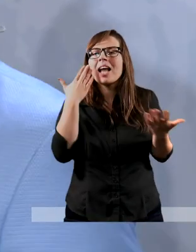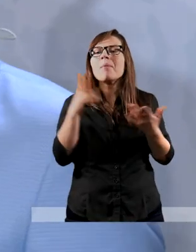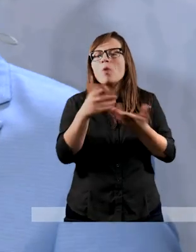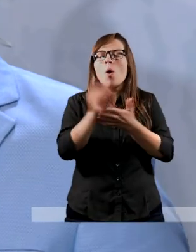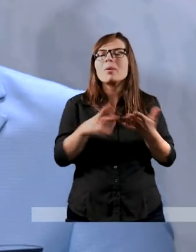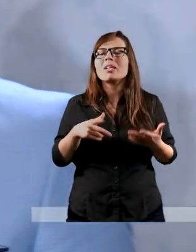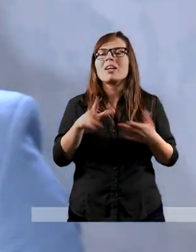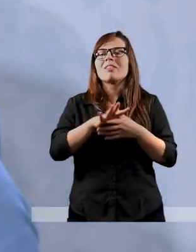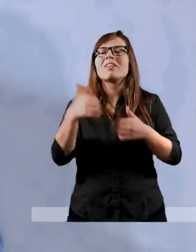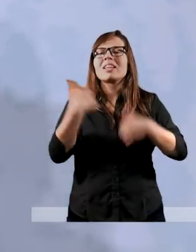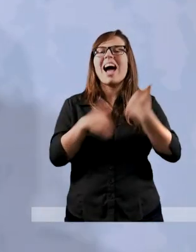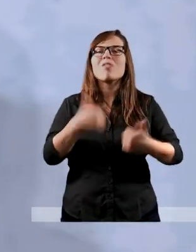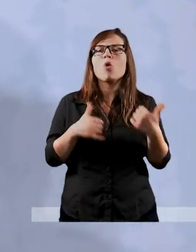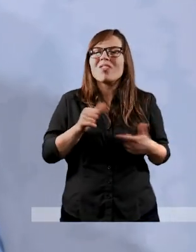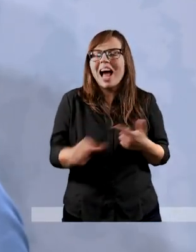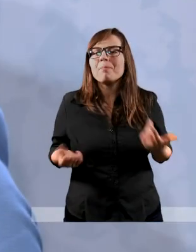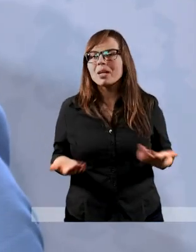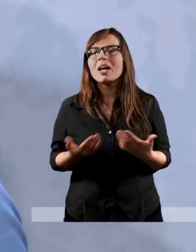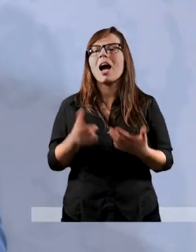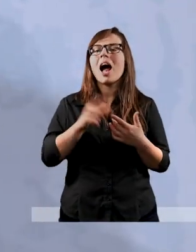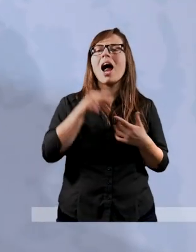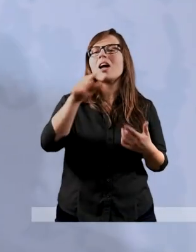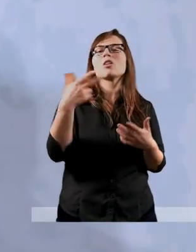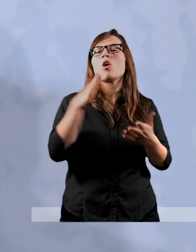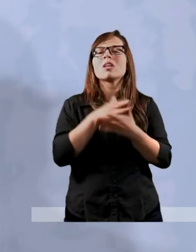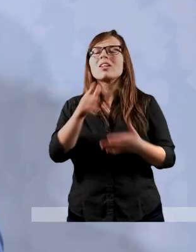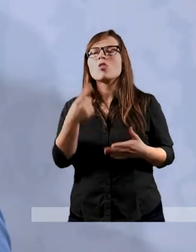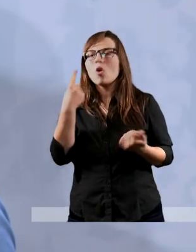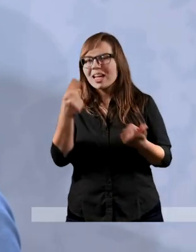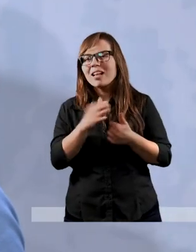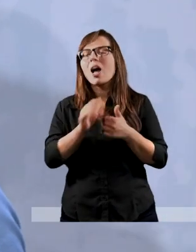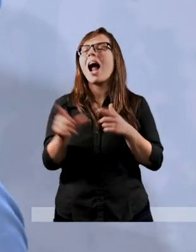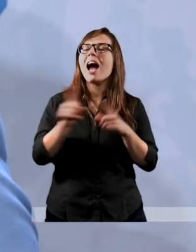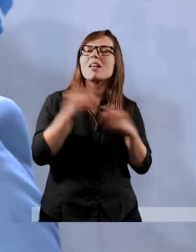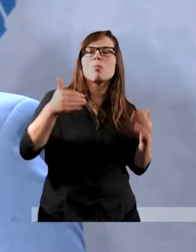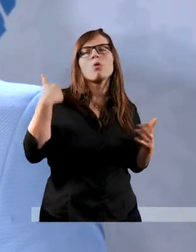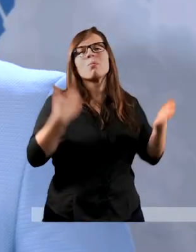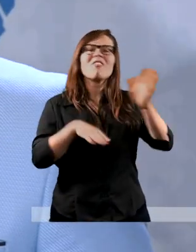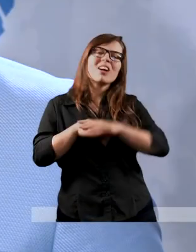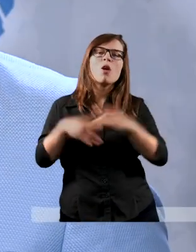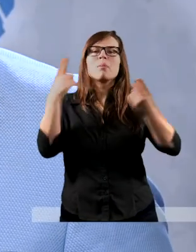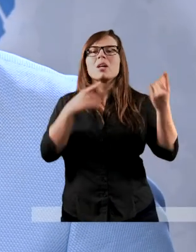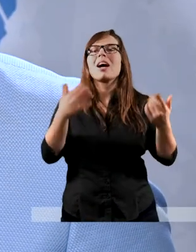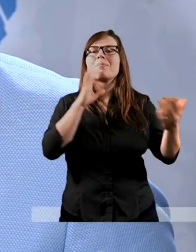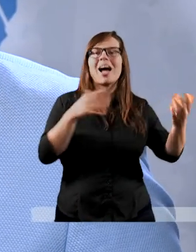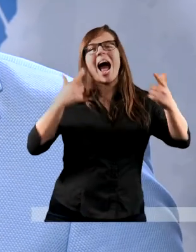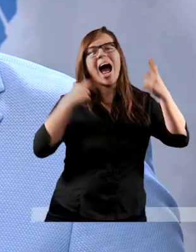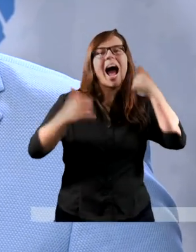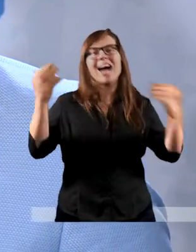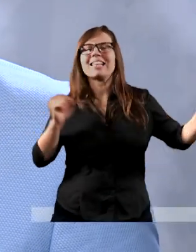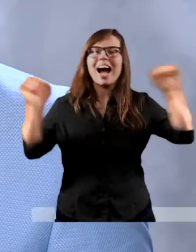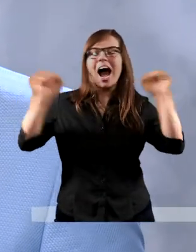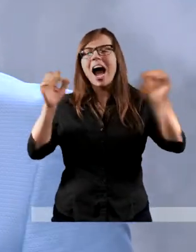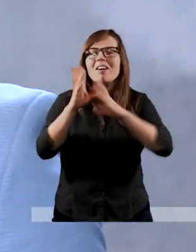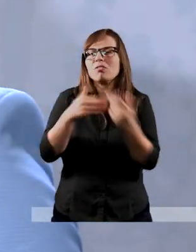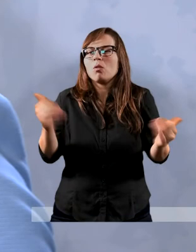może oprócz Ani, zawodowcami, ale to jest jedno, bo można byłoby tu wychodzić, wygłupiać się, robić kabarety,